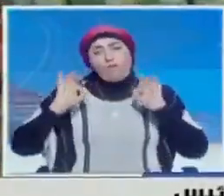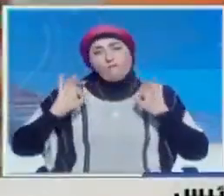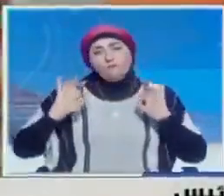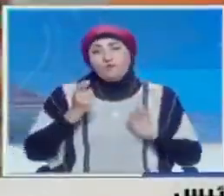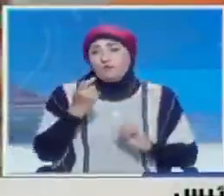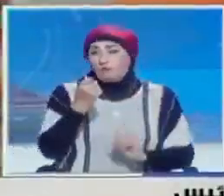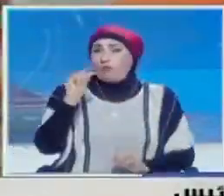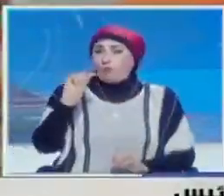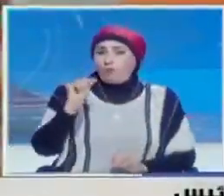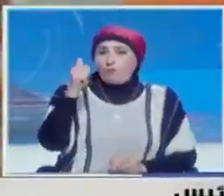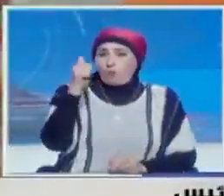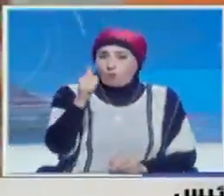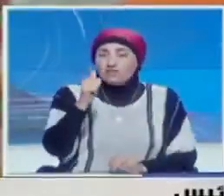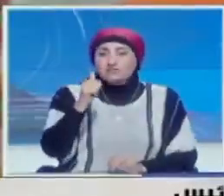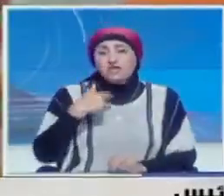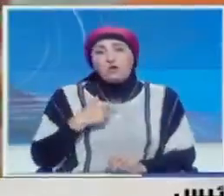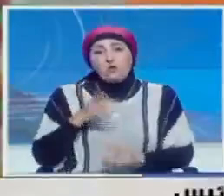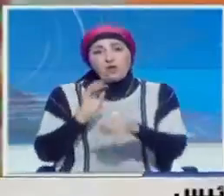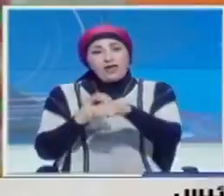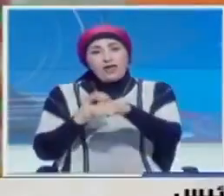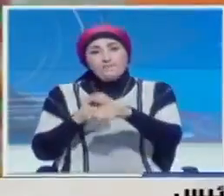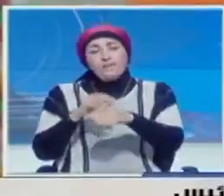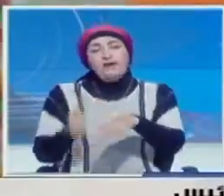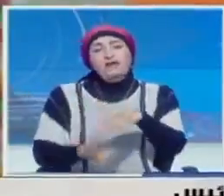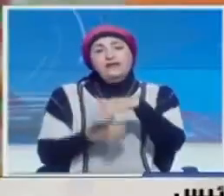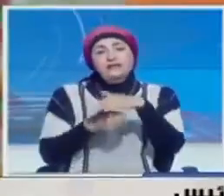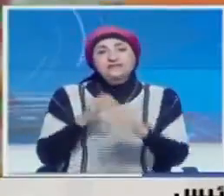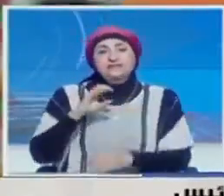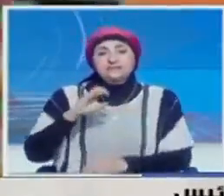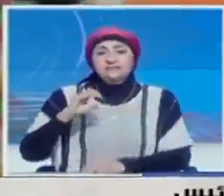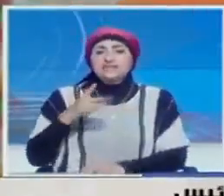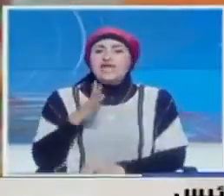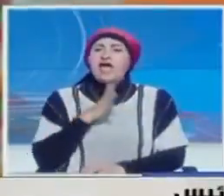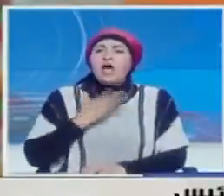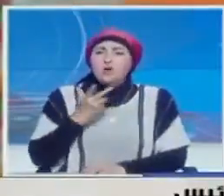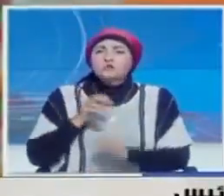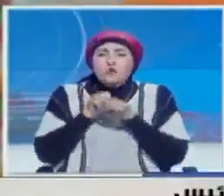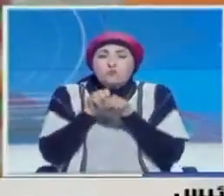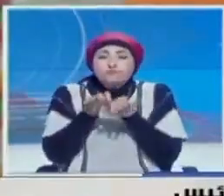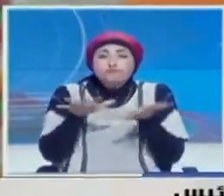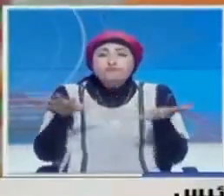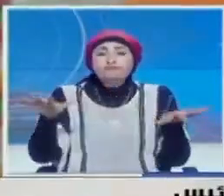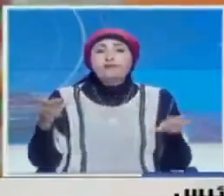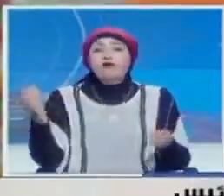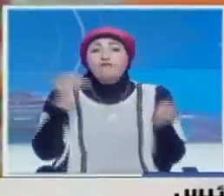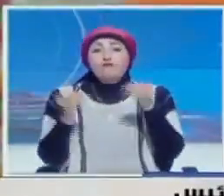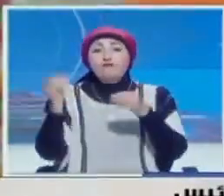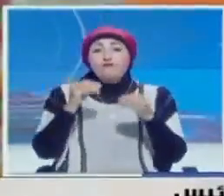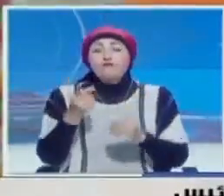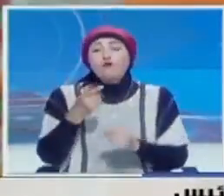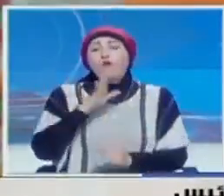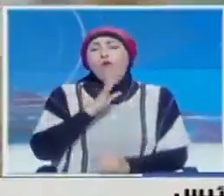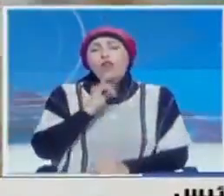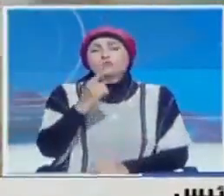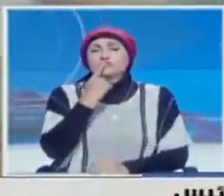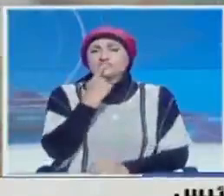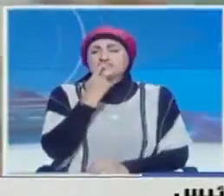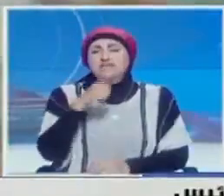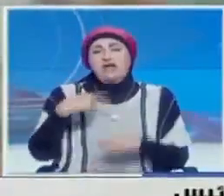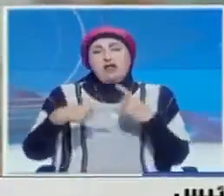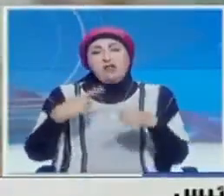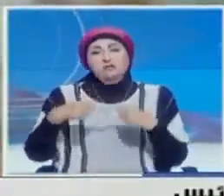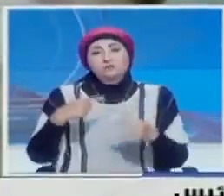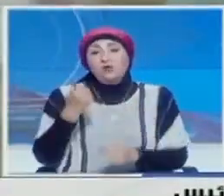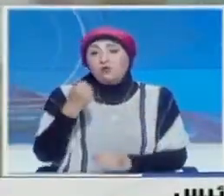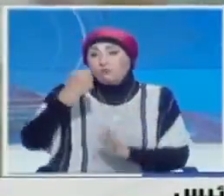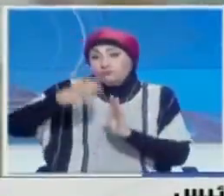كويسة، وإحنا بننشد سيادة الرئيس أن المبادرة تنتشر أكتر وأكتر ويبقى الأسعار دي توفر على طول طول السنة. فعلا أسعار